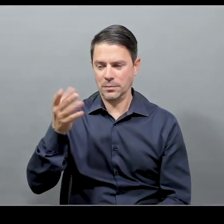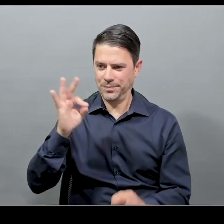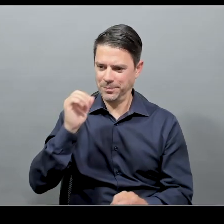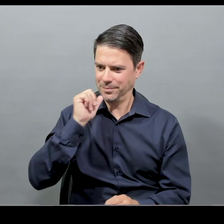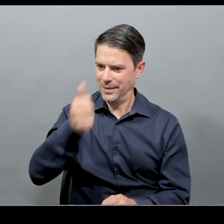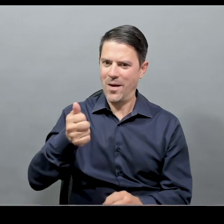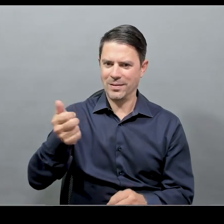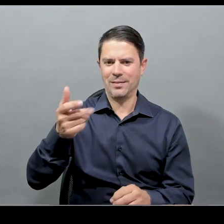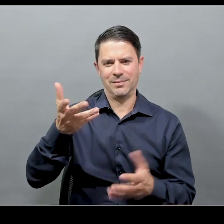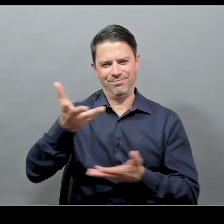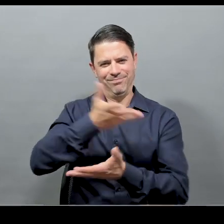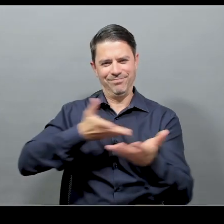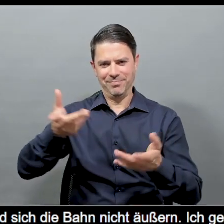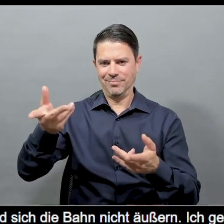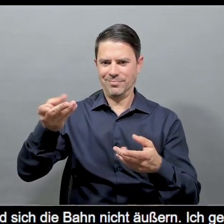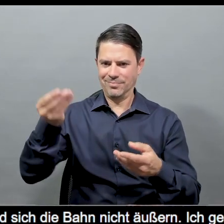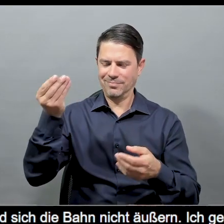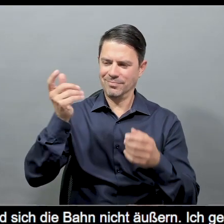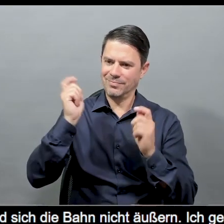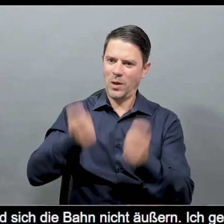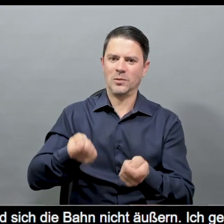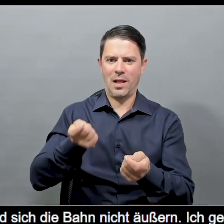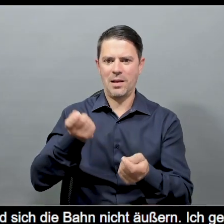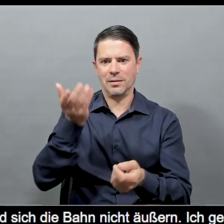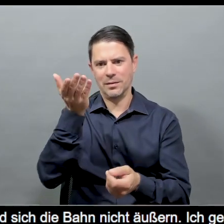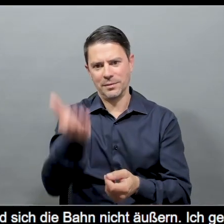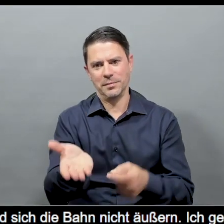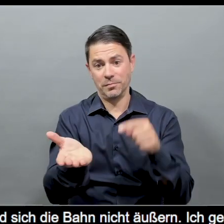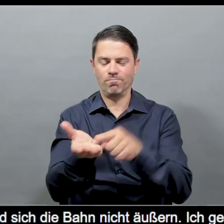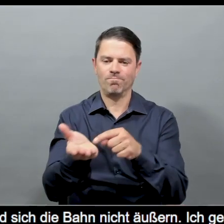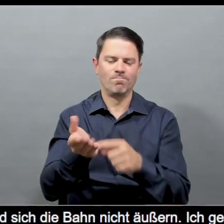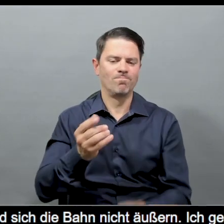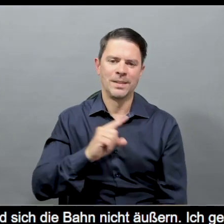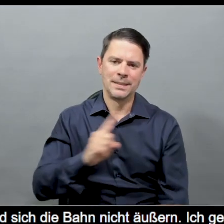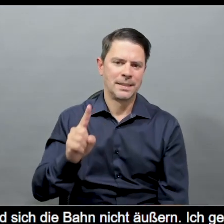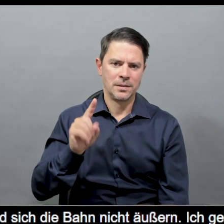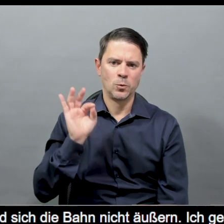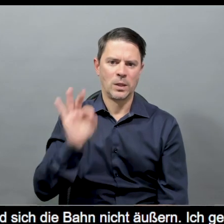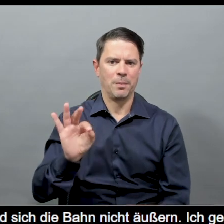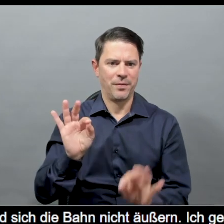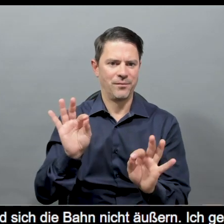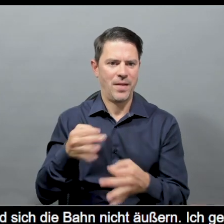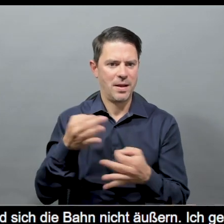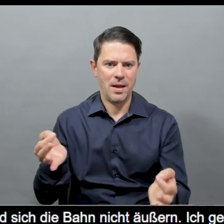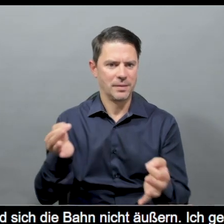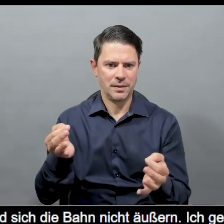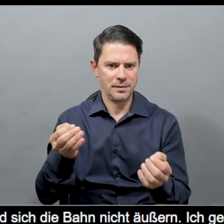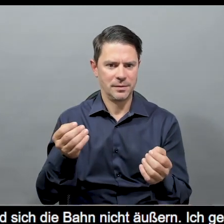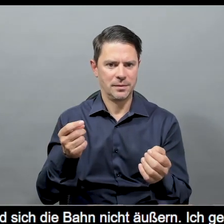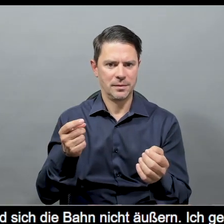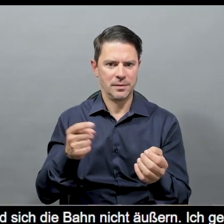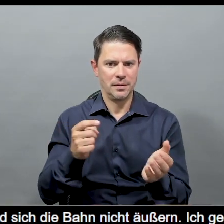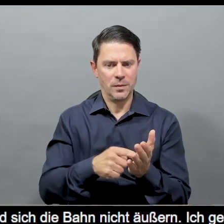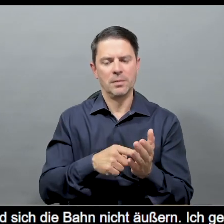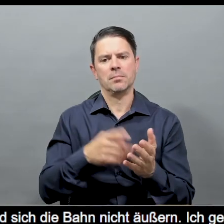Ländern, auch SPD-geführt. Mit welcher klaren Grundforderung, Grundhaltung gehen Sie oder schicken Sie den Ministerpräsidenten morgen in